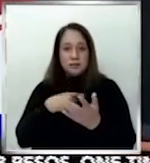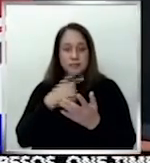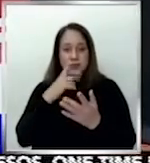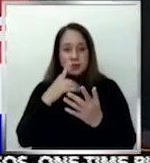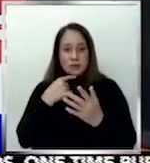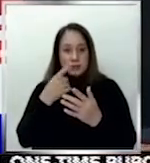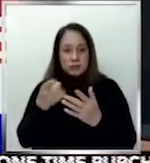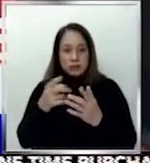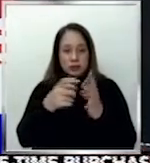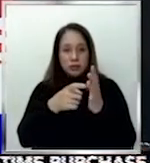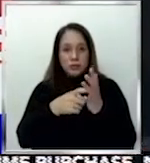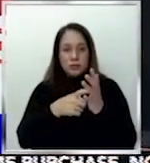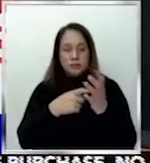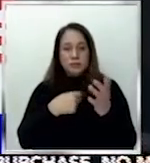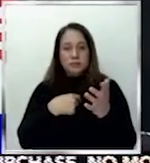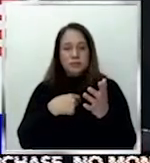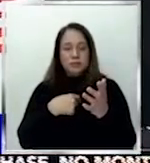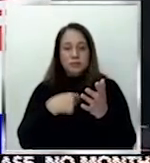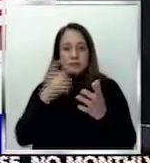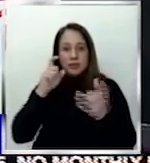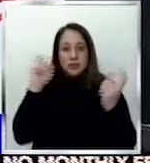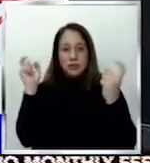corrective measures. Dapat